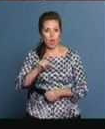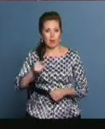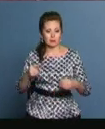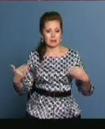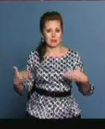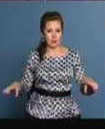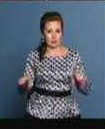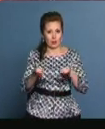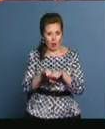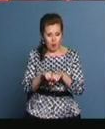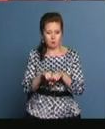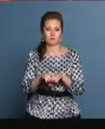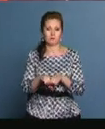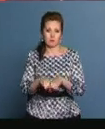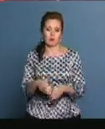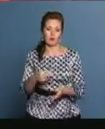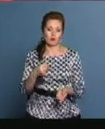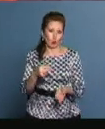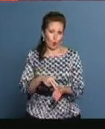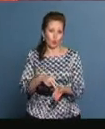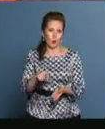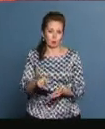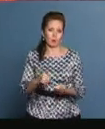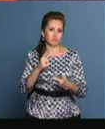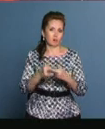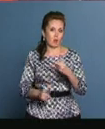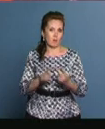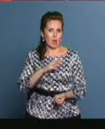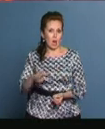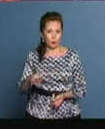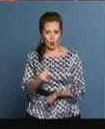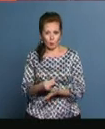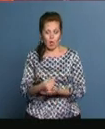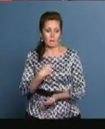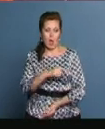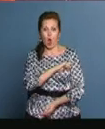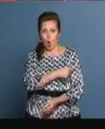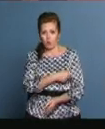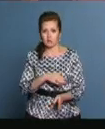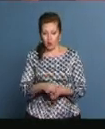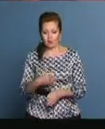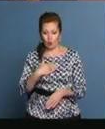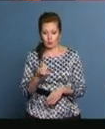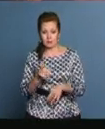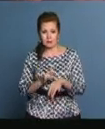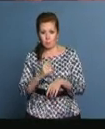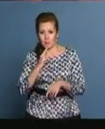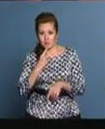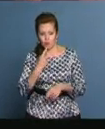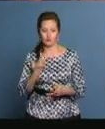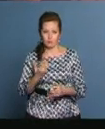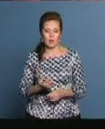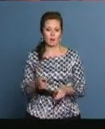То есть, стоит он 1,5 миллиона рублей. Мы его осилили даже в нашем безденежье. Такой агрегат для сварки труб